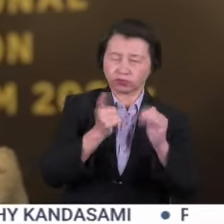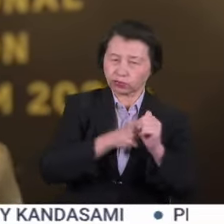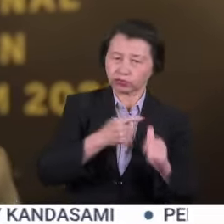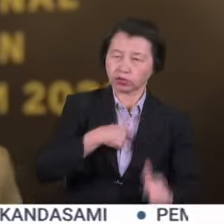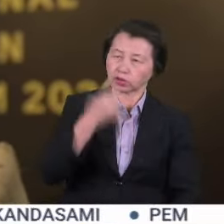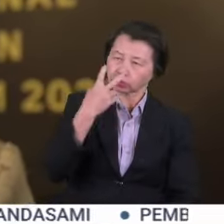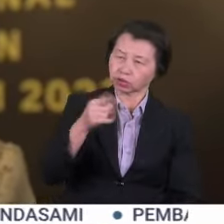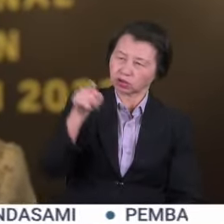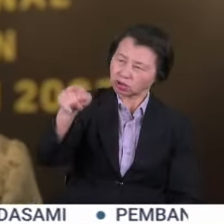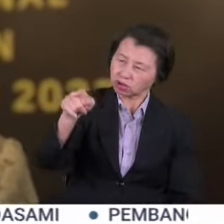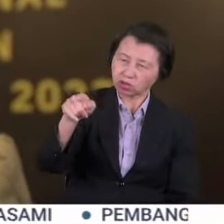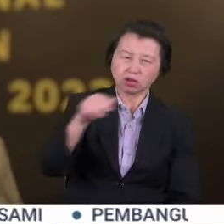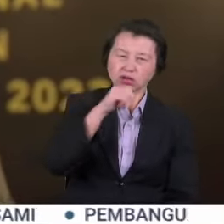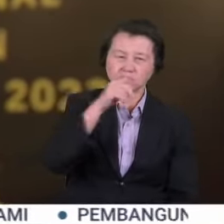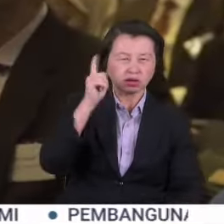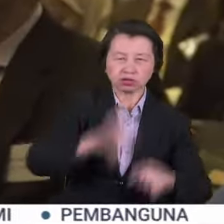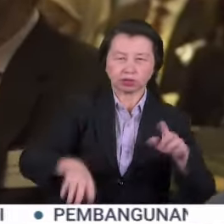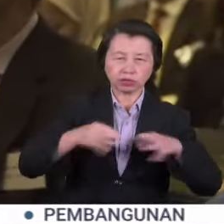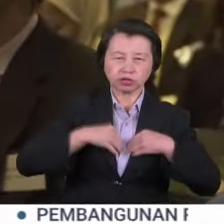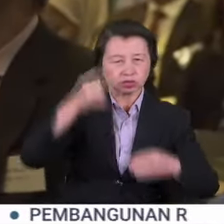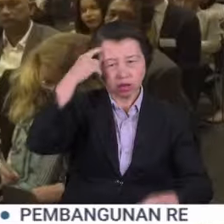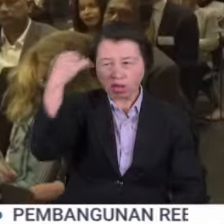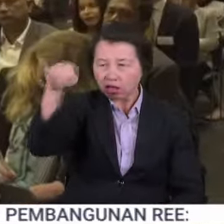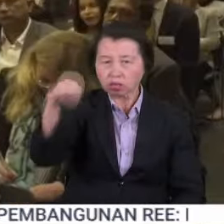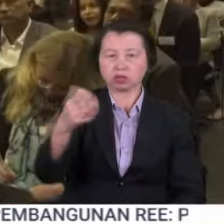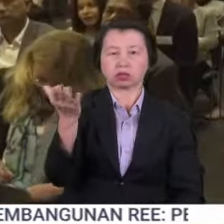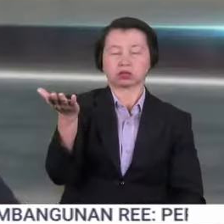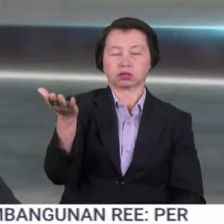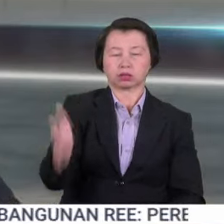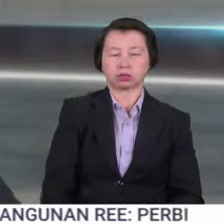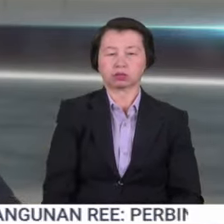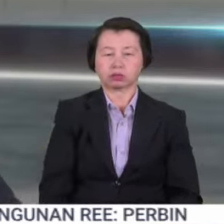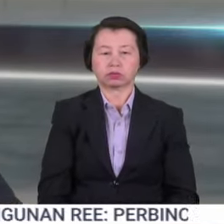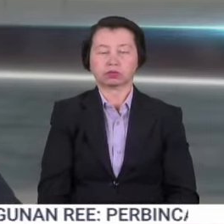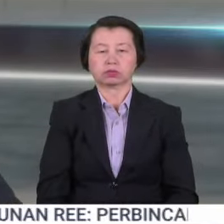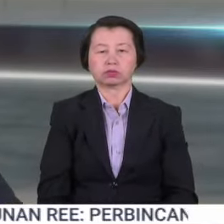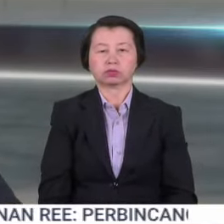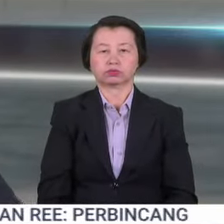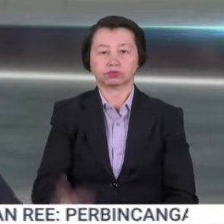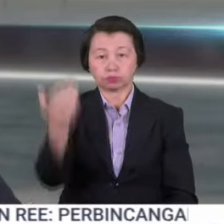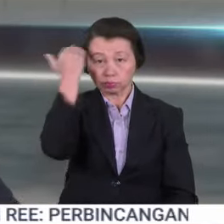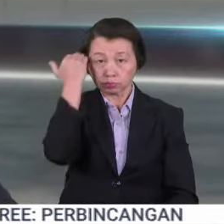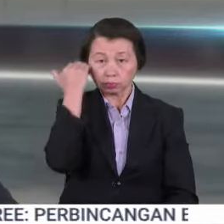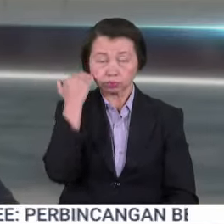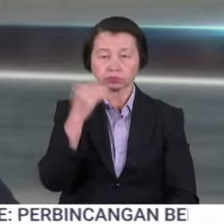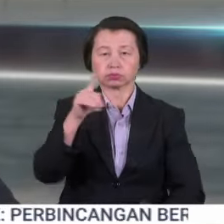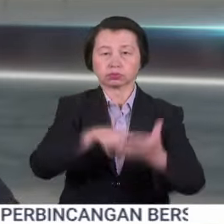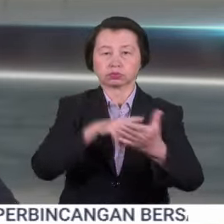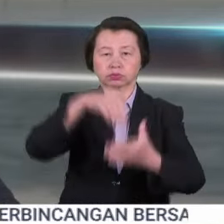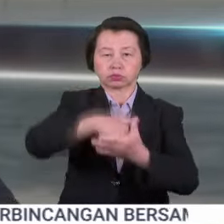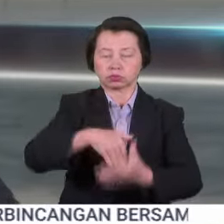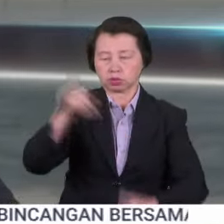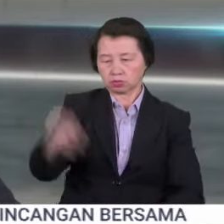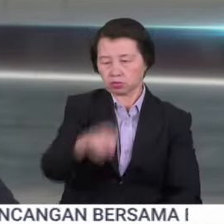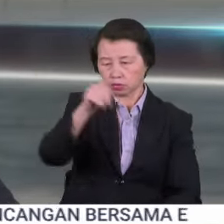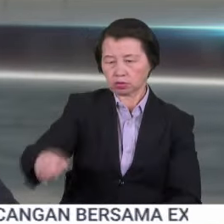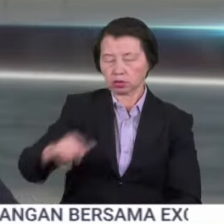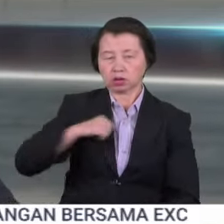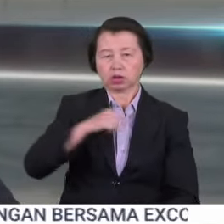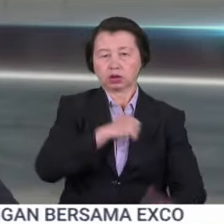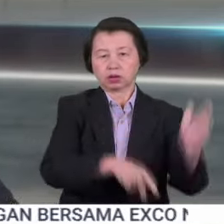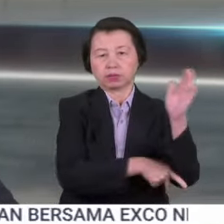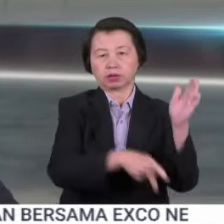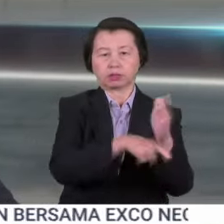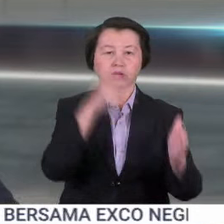bahawa langkah ini langkah yang tidak masuk akal. Mahkamah Pilihan Raya membatalkan kemenangan Ahli